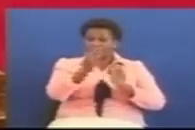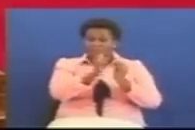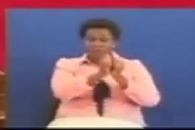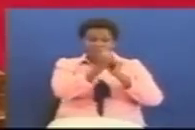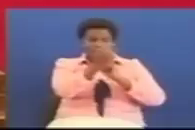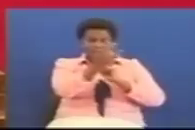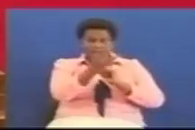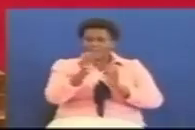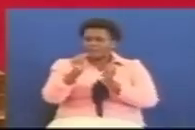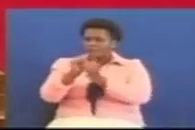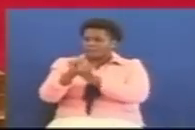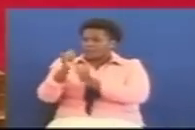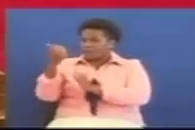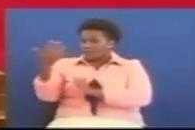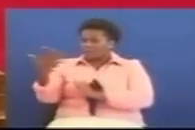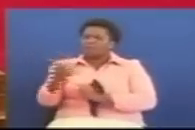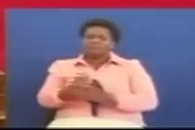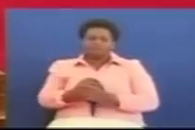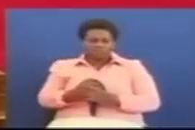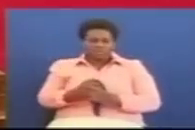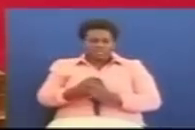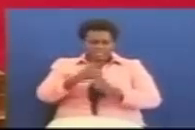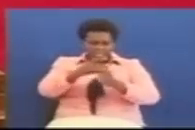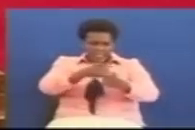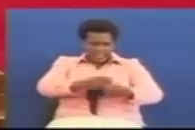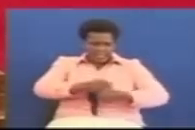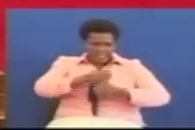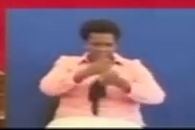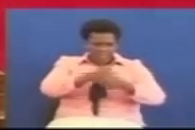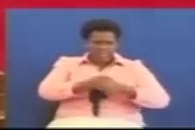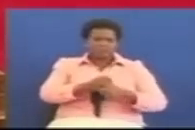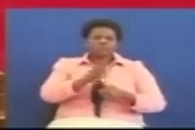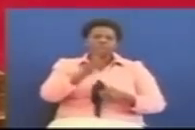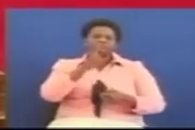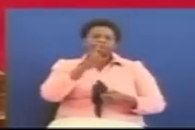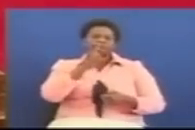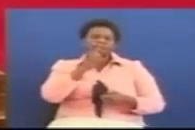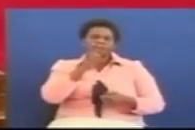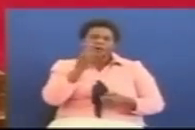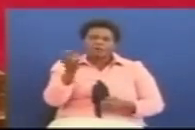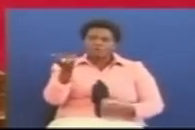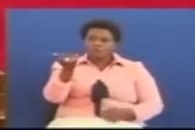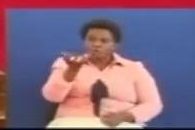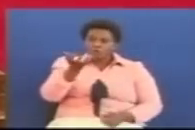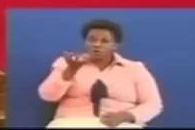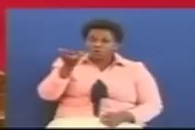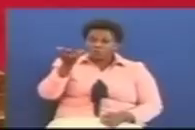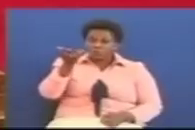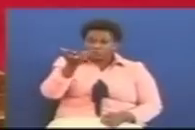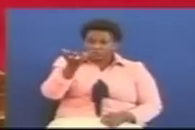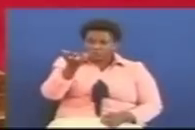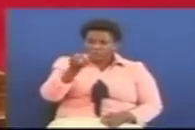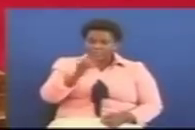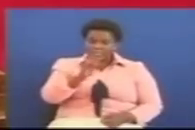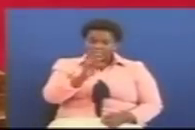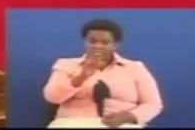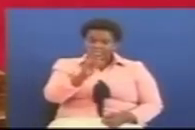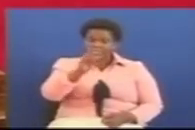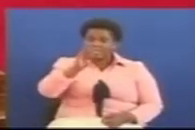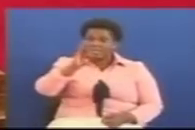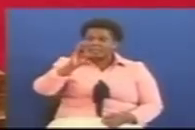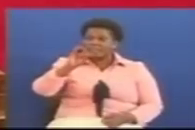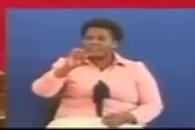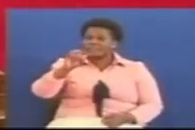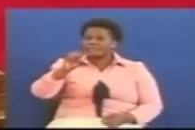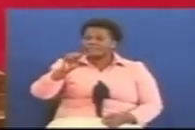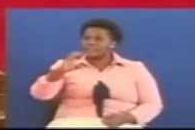2014-2015 uzalishaji wa tumbaku ya moshi, yani dark fire cured tobacco DFC, ulisimama